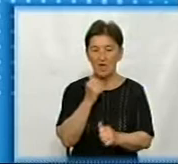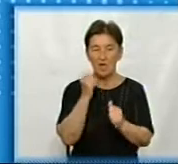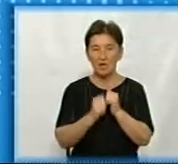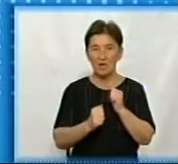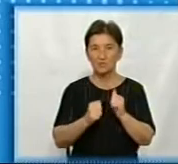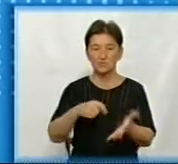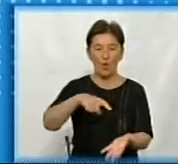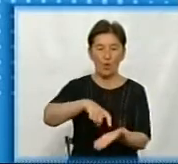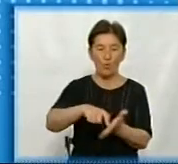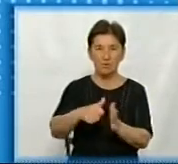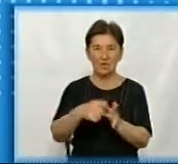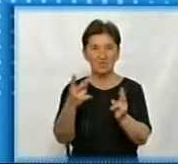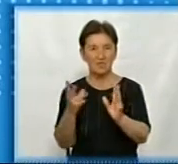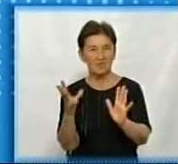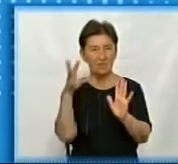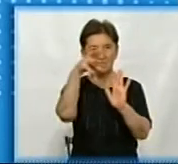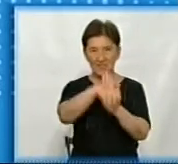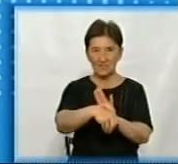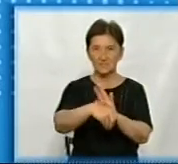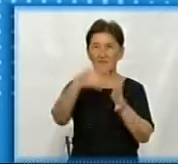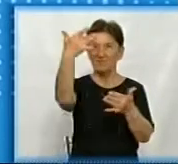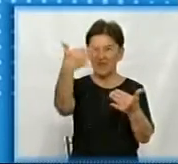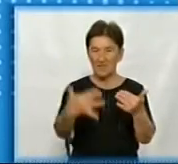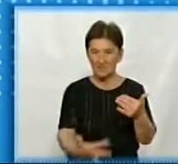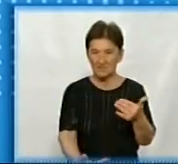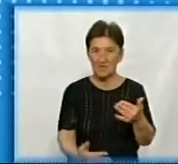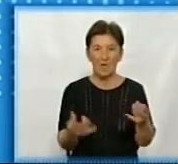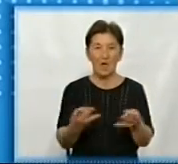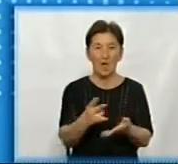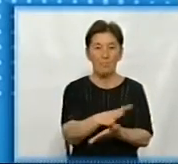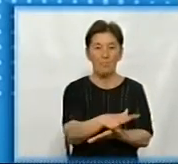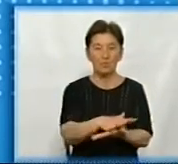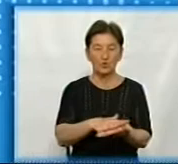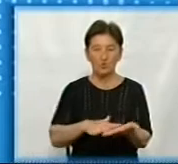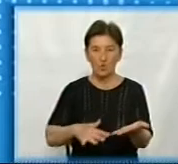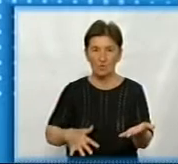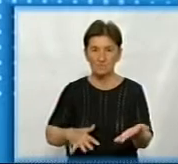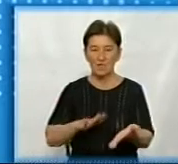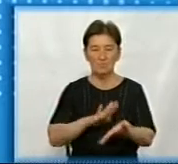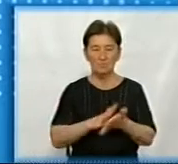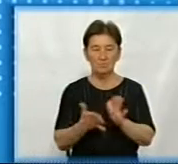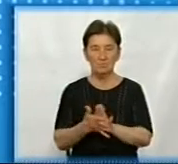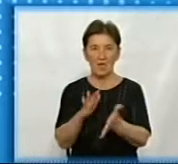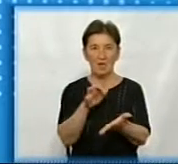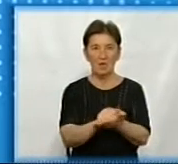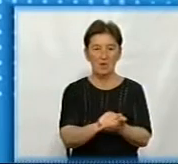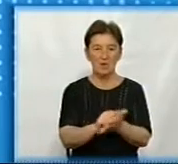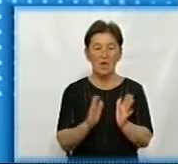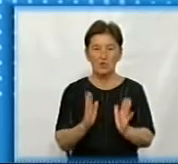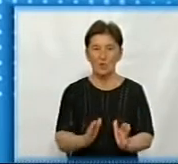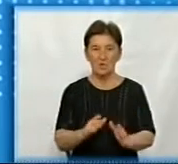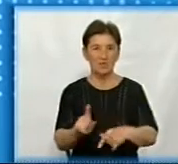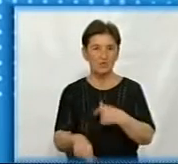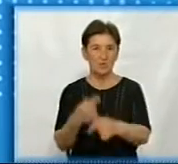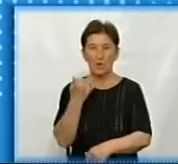потрібно внести в цей реєстр. Потрібно продовження договору оренди йде тільки через аукціон. Тобто,